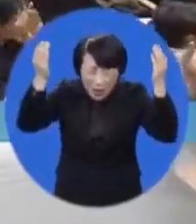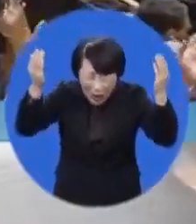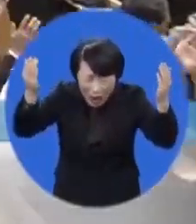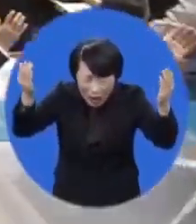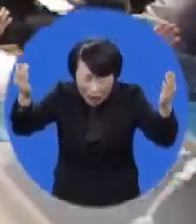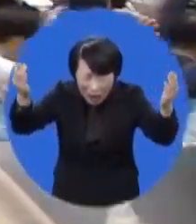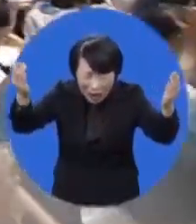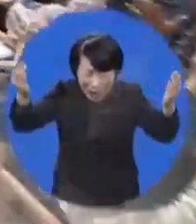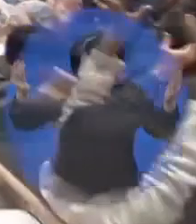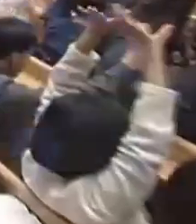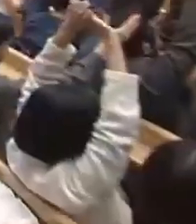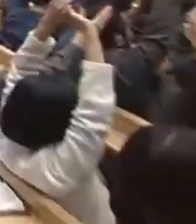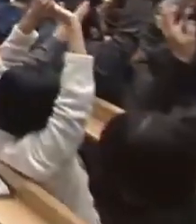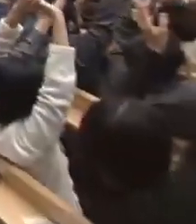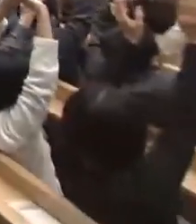주여.